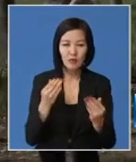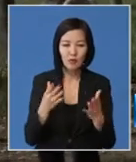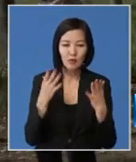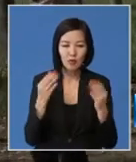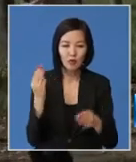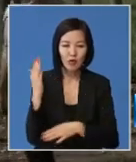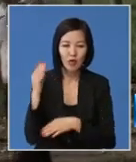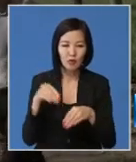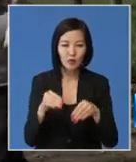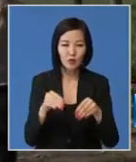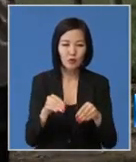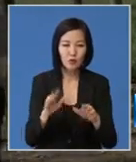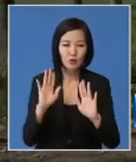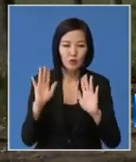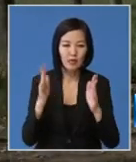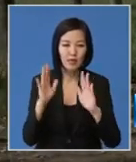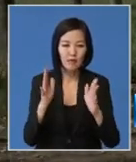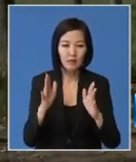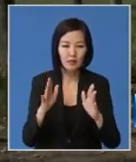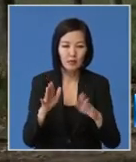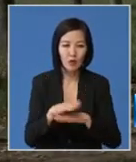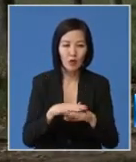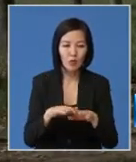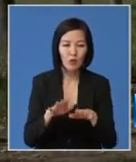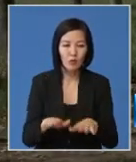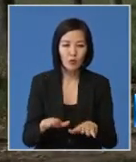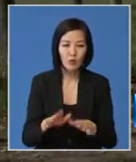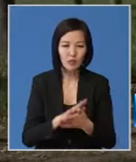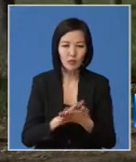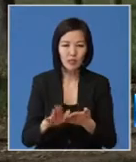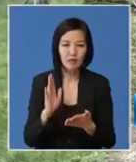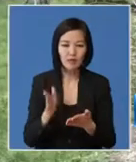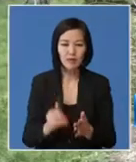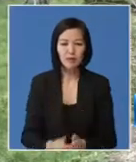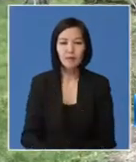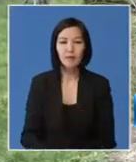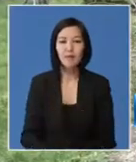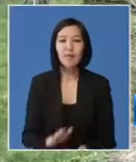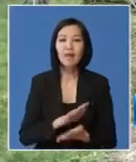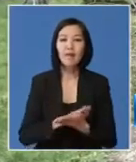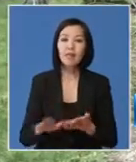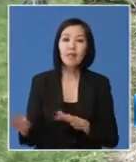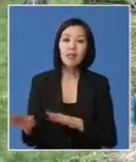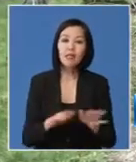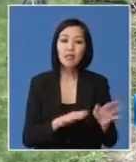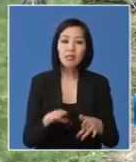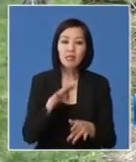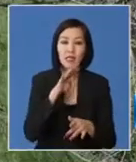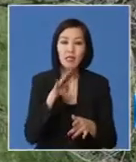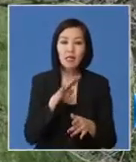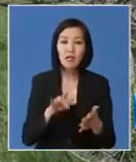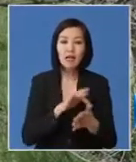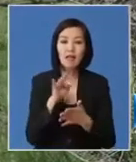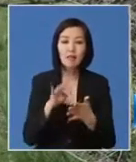ағаш егу, сосын саябақтар мен қоғамдық жерлер тазалық уақыттар күндері жүріп жатыр. Тазалық шарасы кенді шахар текеліде де